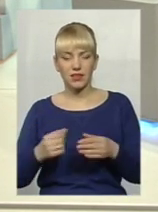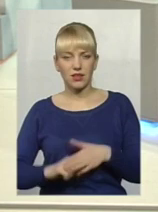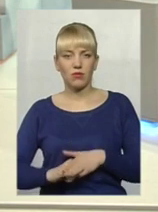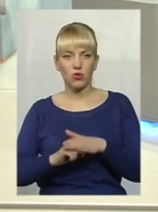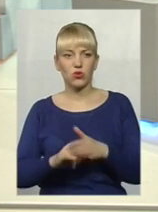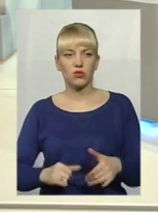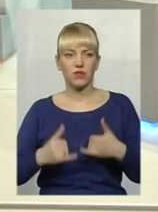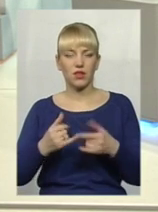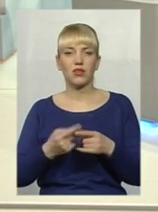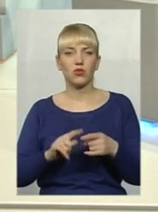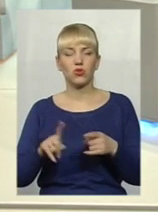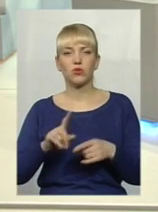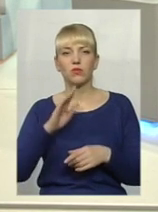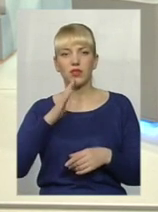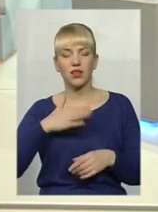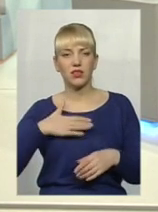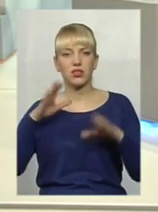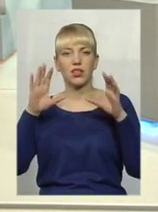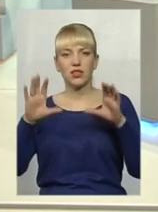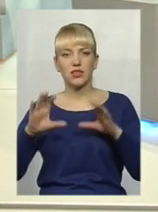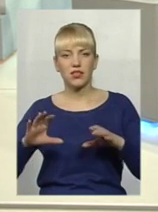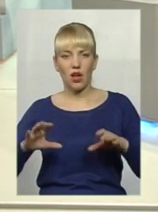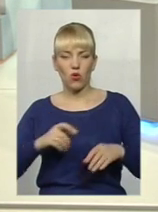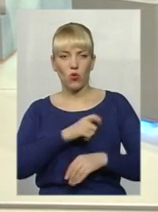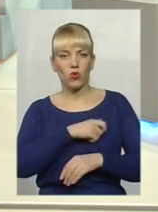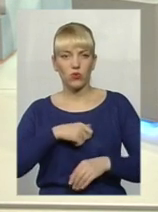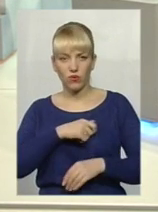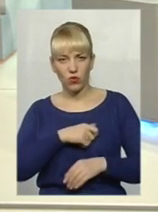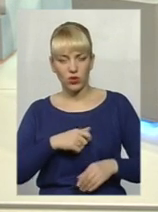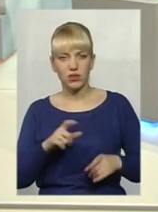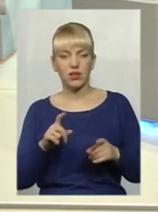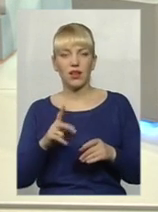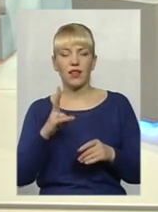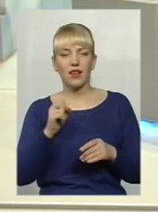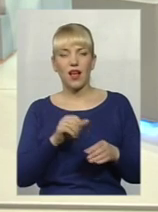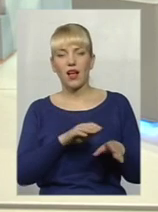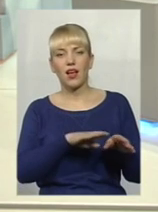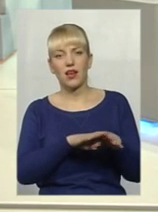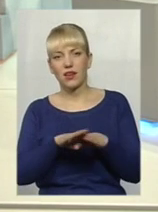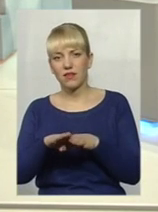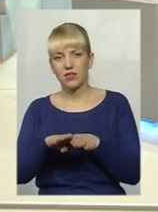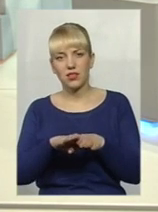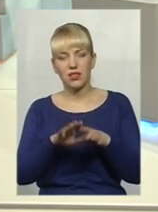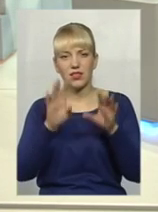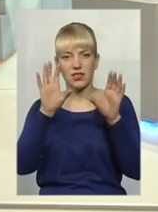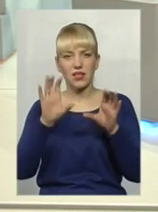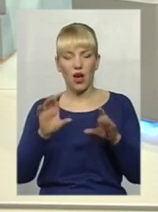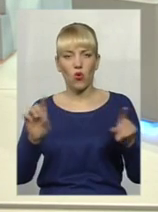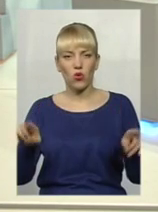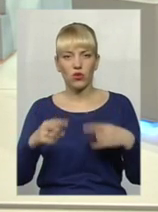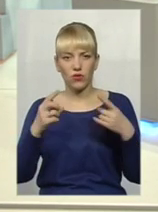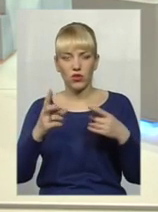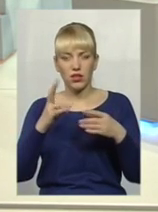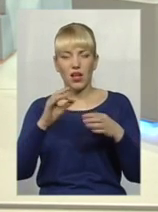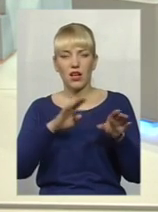для того, аби наші законотворці, принаймні на рівні законотворчому, на рівні